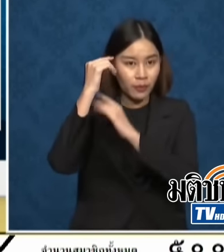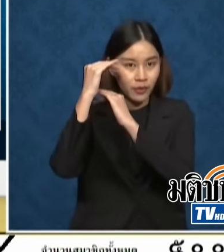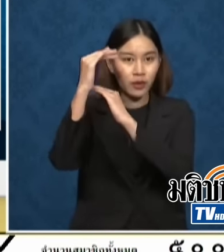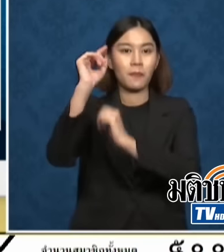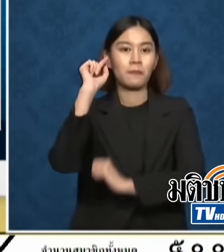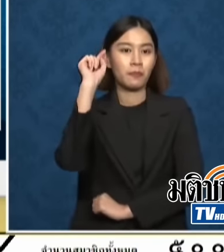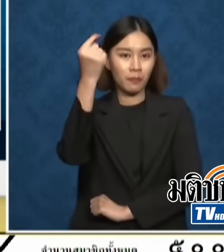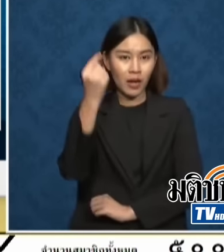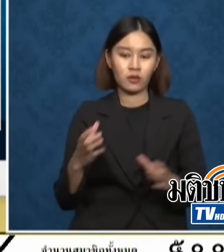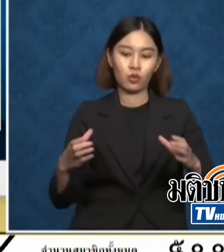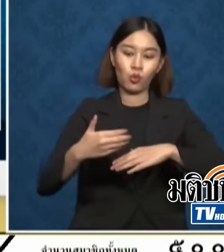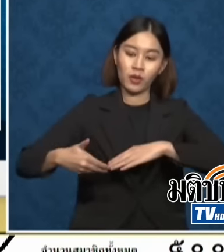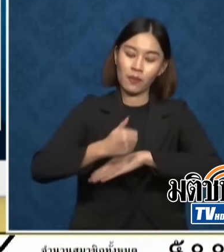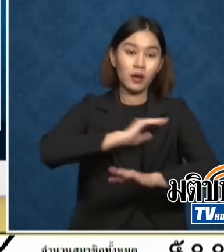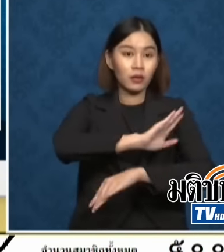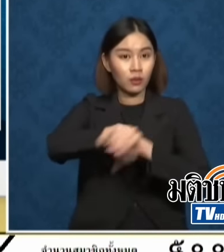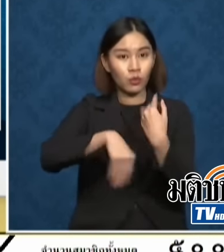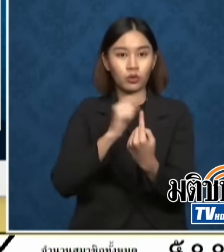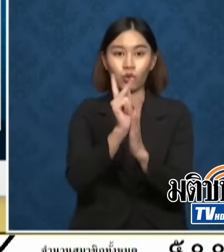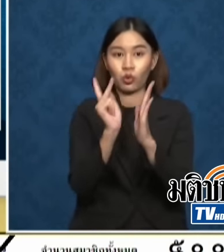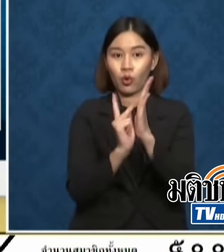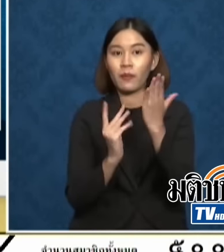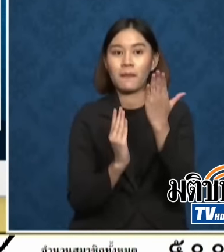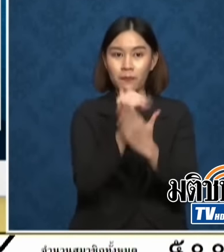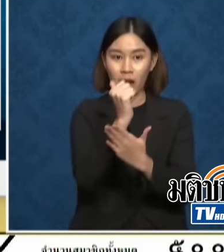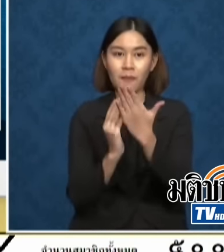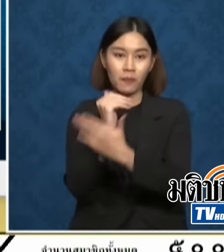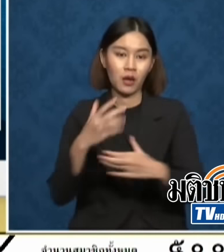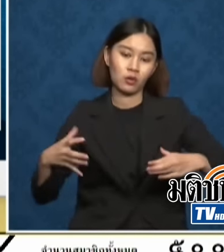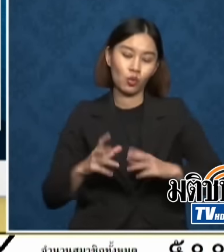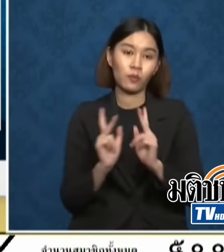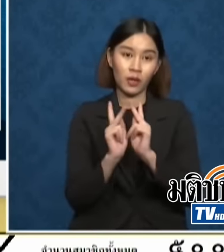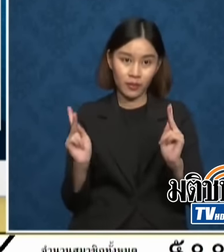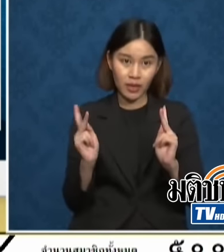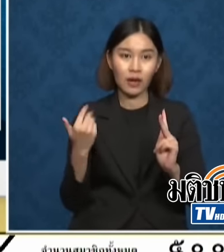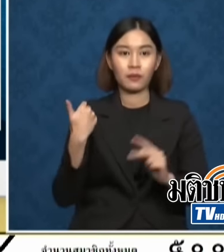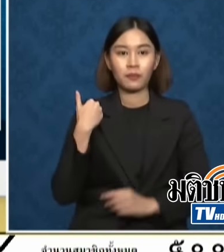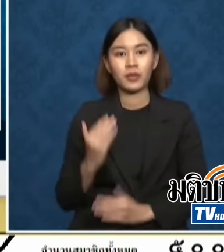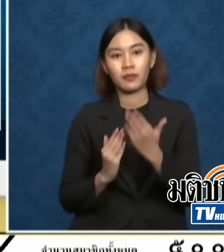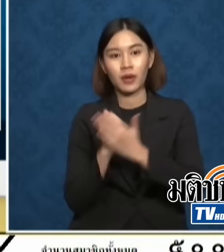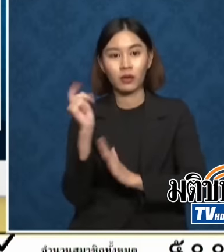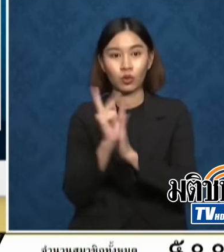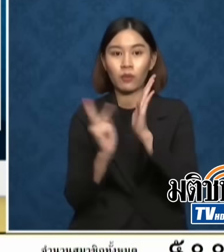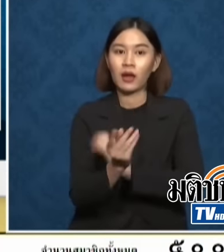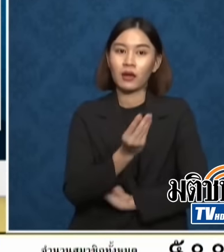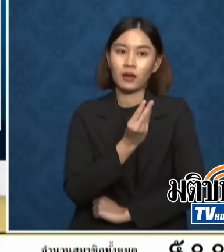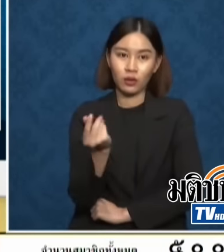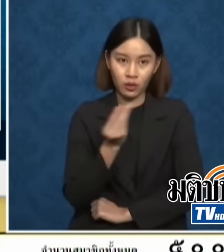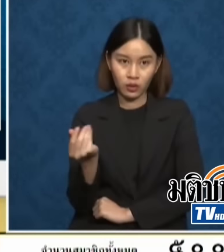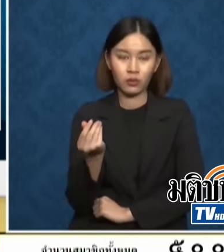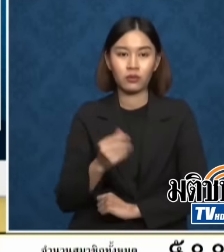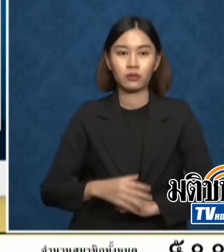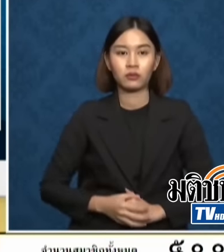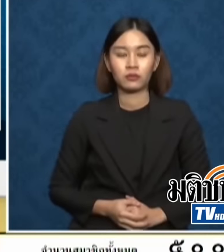คนทุกพรรคในการผ่านกฎหมายฉบับนี้ตั้งกรรมาธิการซะและผ่านกฎหมายโดยเร็วที่สุดเท่าที่เป็นไป